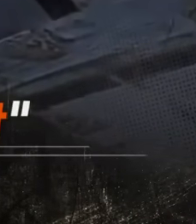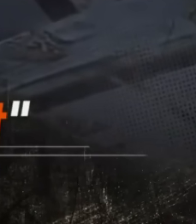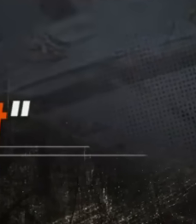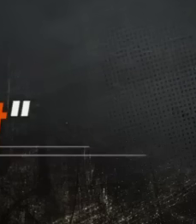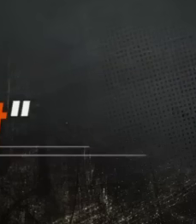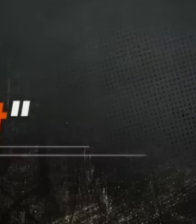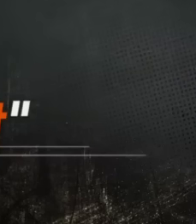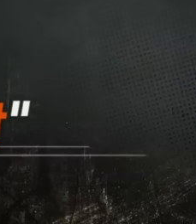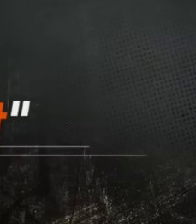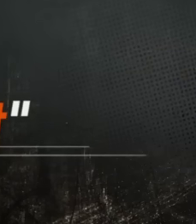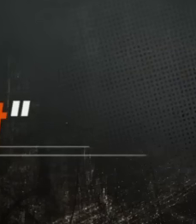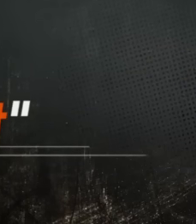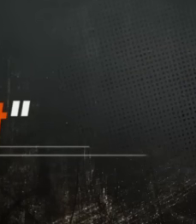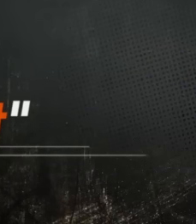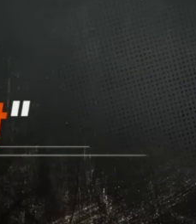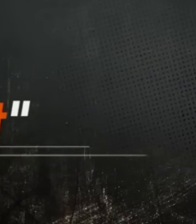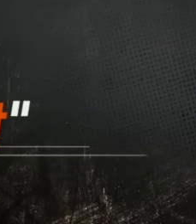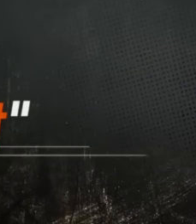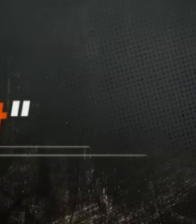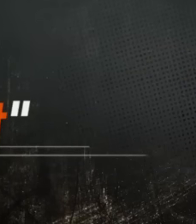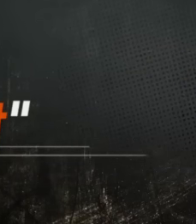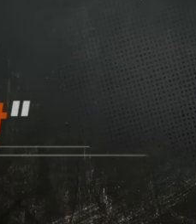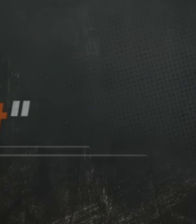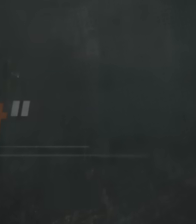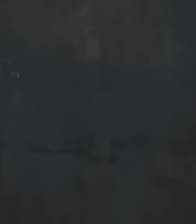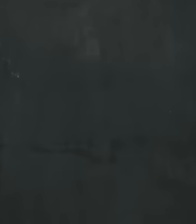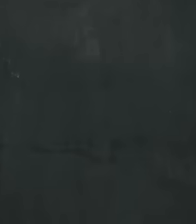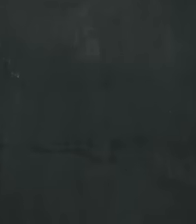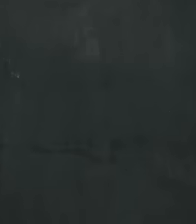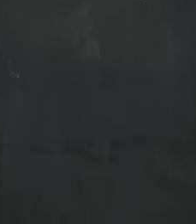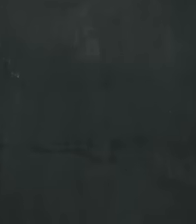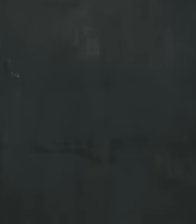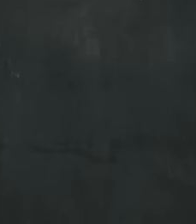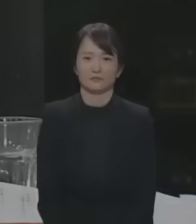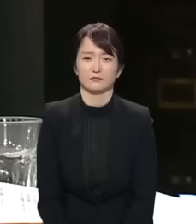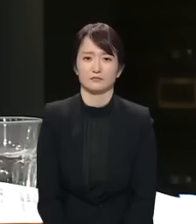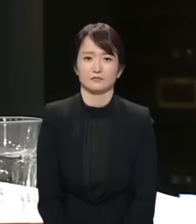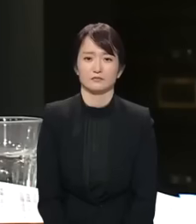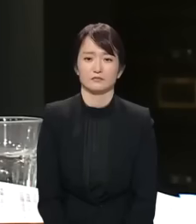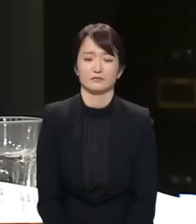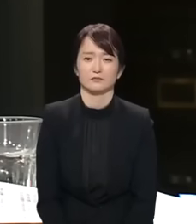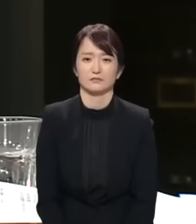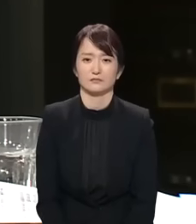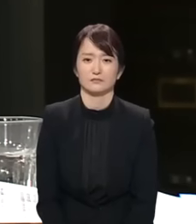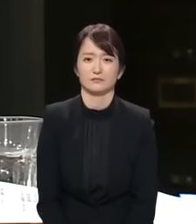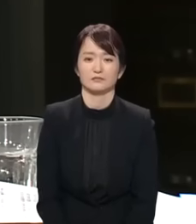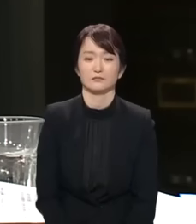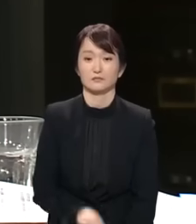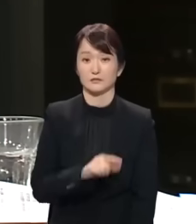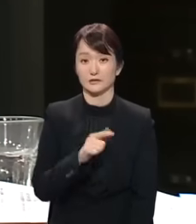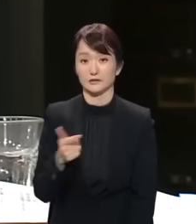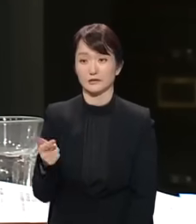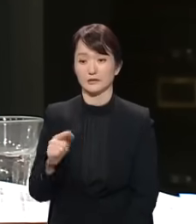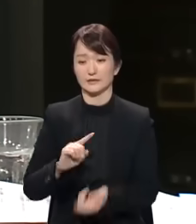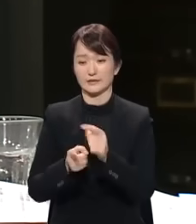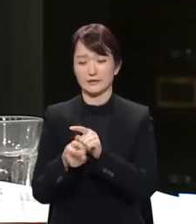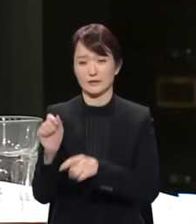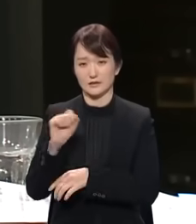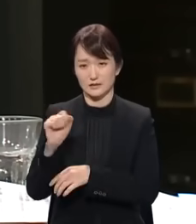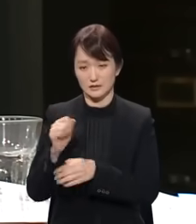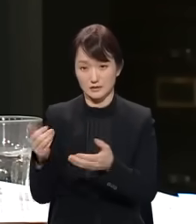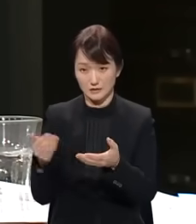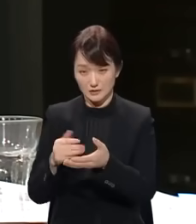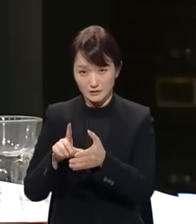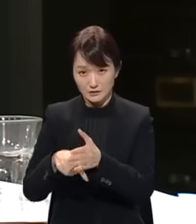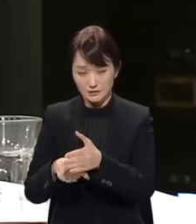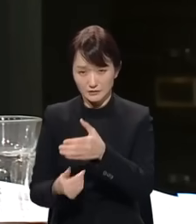중입니다. 무슨 일이 있었던 건지 알아봅니다. 여기 대리기사 일을 나갔다가 벌어진 사건입니다.